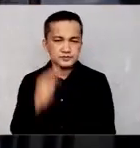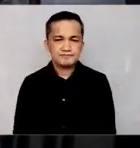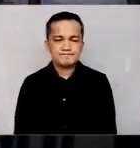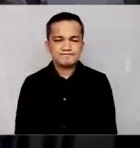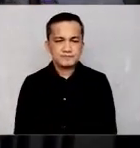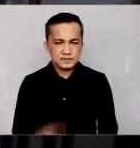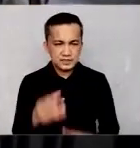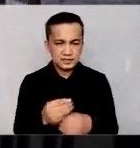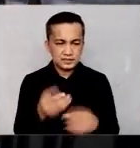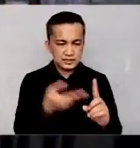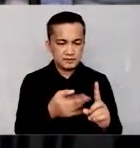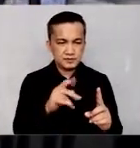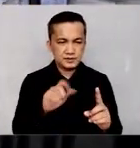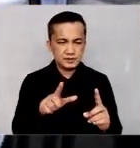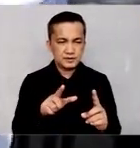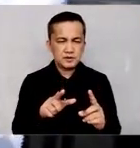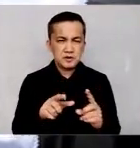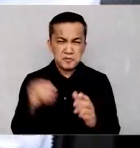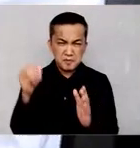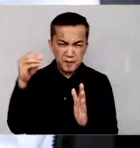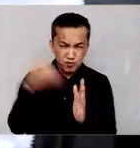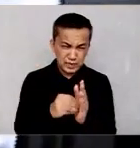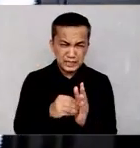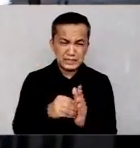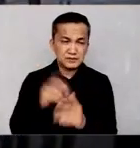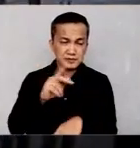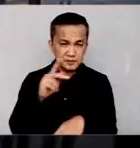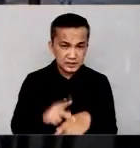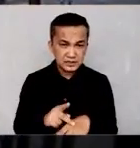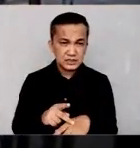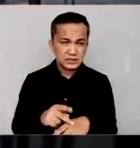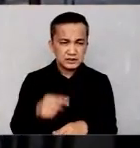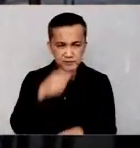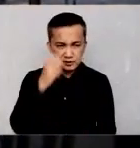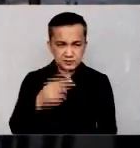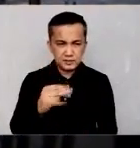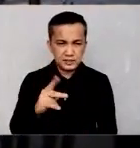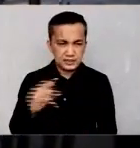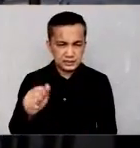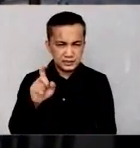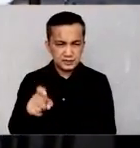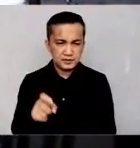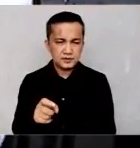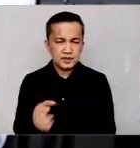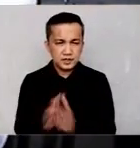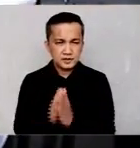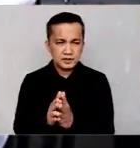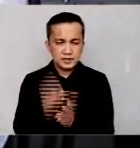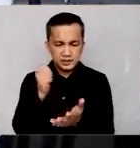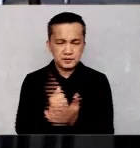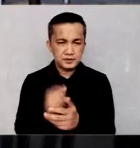ni Pimentel, mababaon lang sa utang ang Pilipinas dahil sa Maharlika. Dapat din hingin ang approval ng publiko